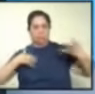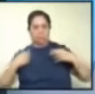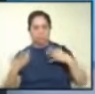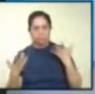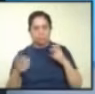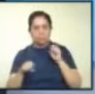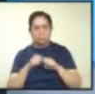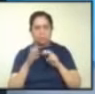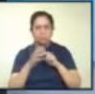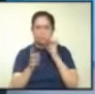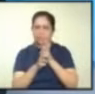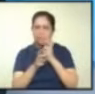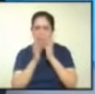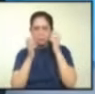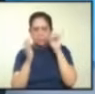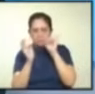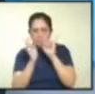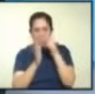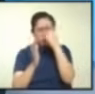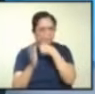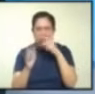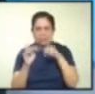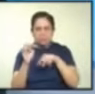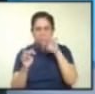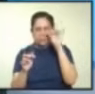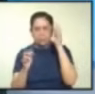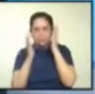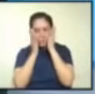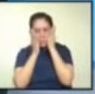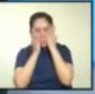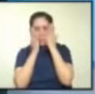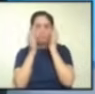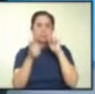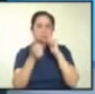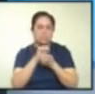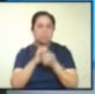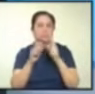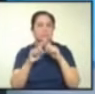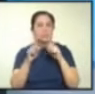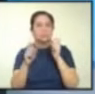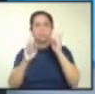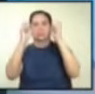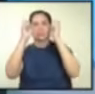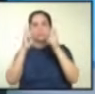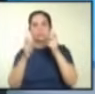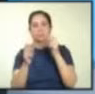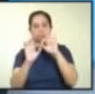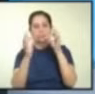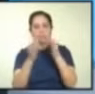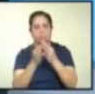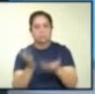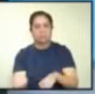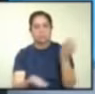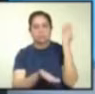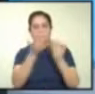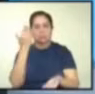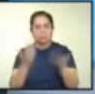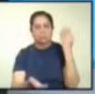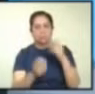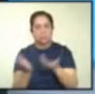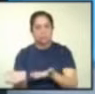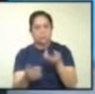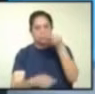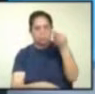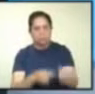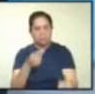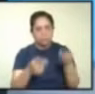Sa mga tweed, medyo mahirap yung identification ng mga labi. Dagdag pa rin ang pagmamadali ng maraming pamilya na makuha at